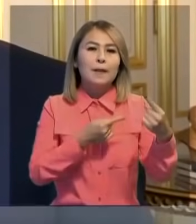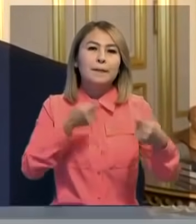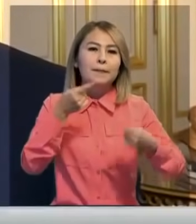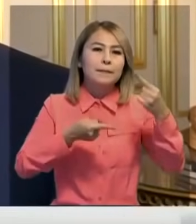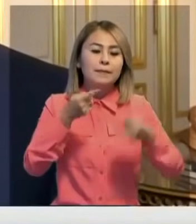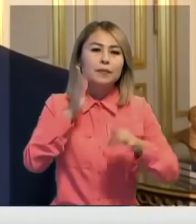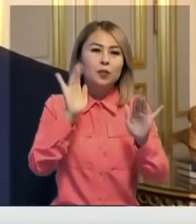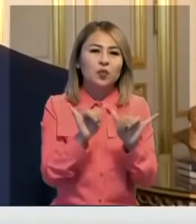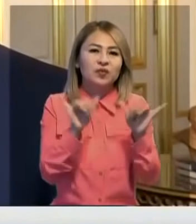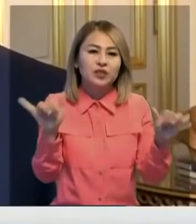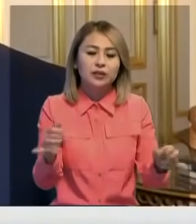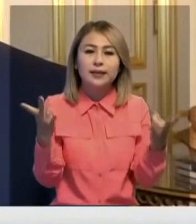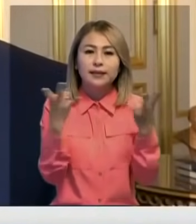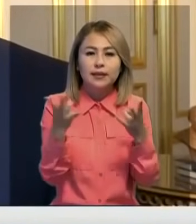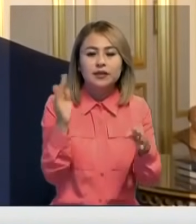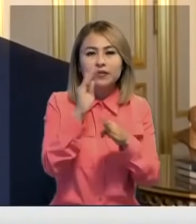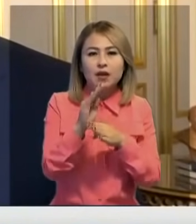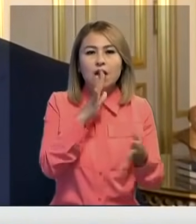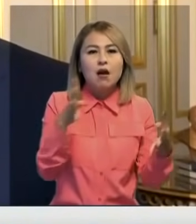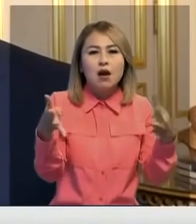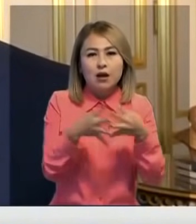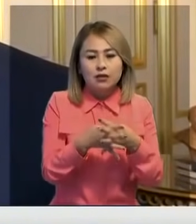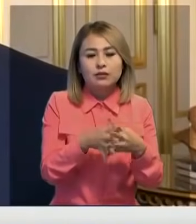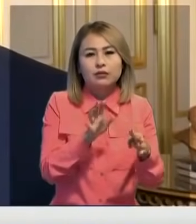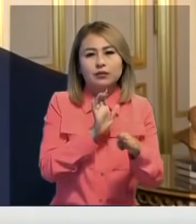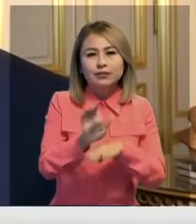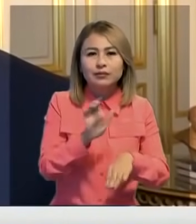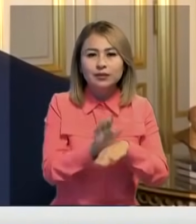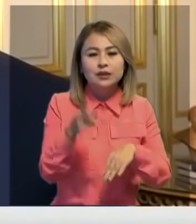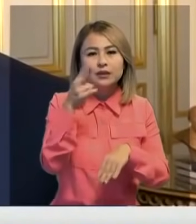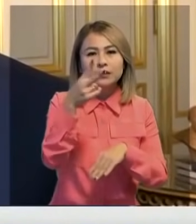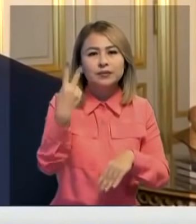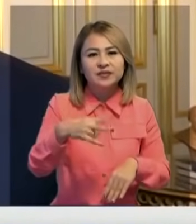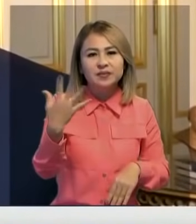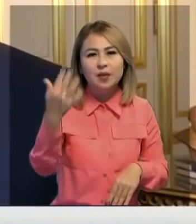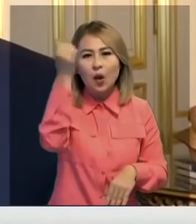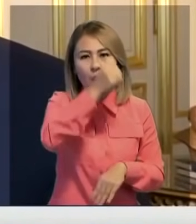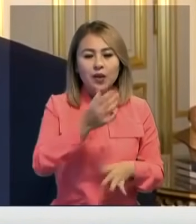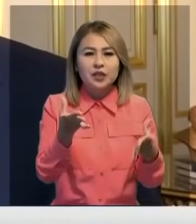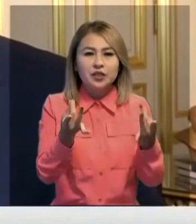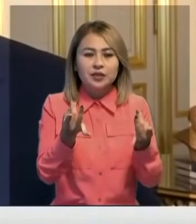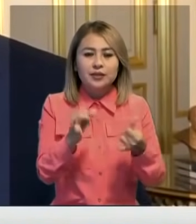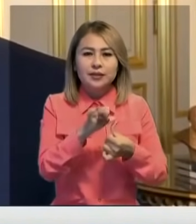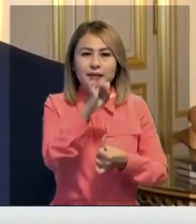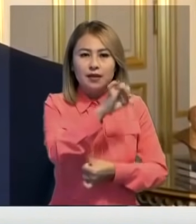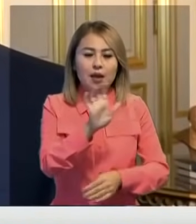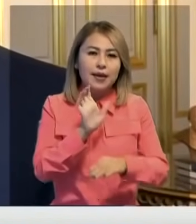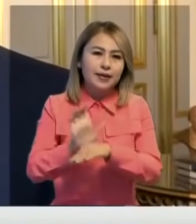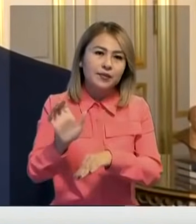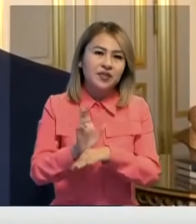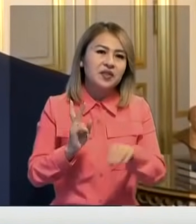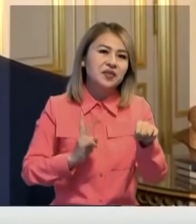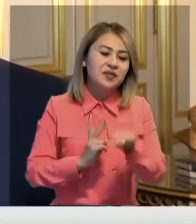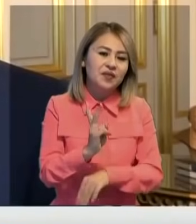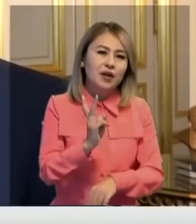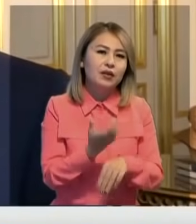бәсекелестікке қабілеттілігі артуы тиіс. Аралас өндіріс дамып, біздің 2025 жылға дейін шикізаттық емес экспортты екі еселеу